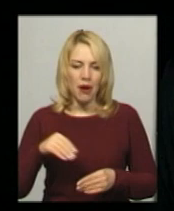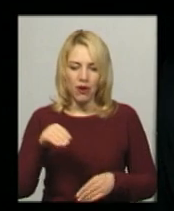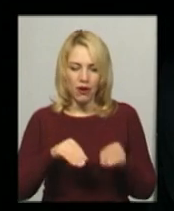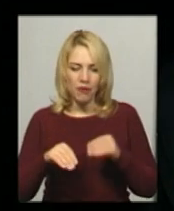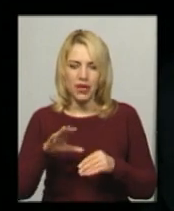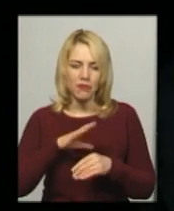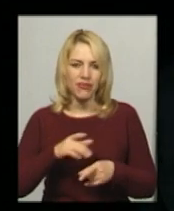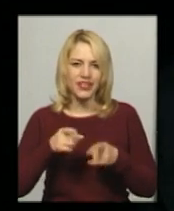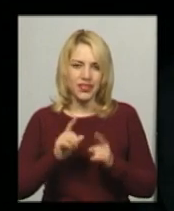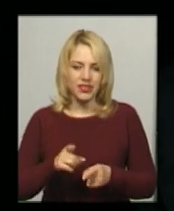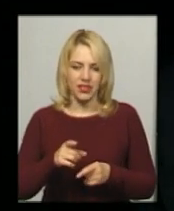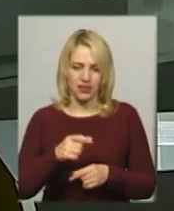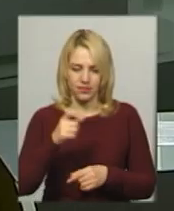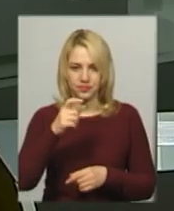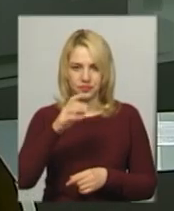при потерпілому.